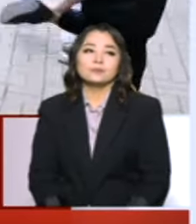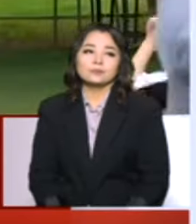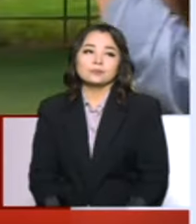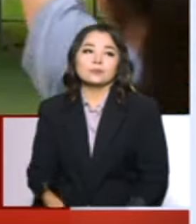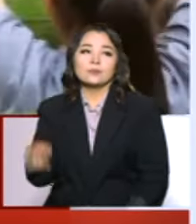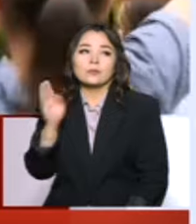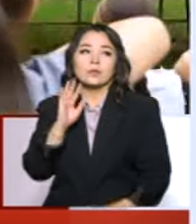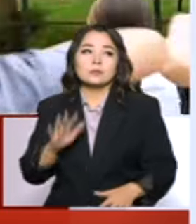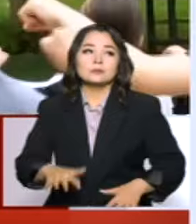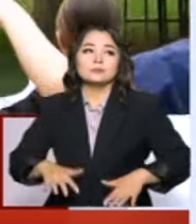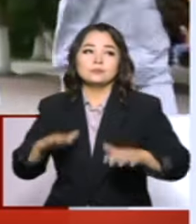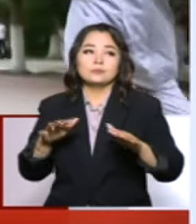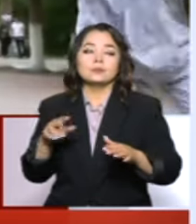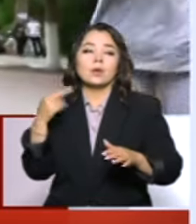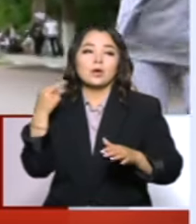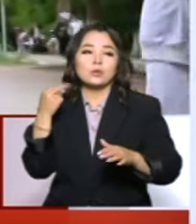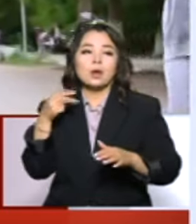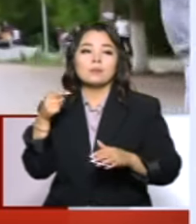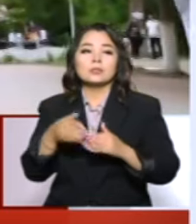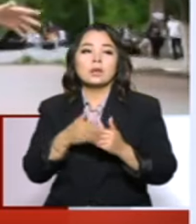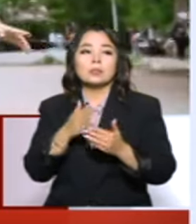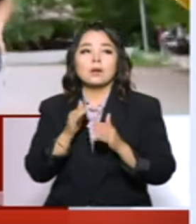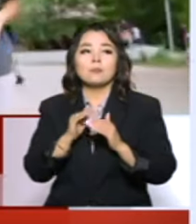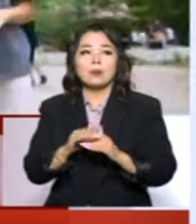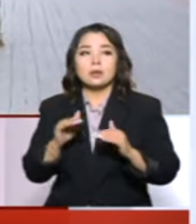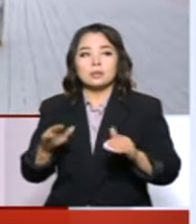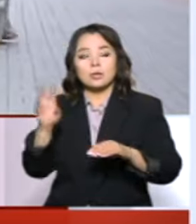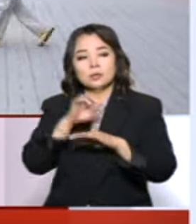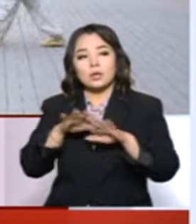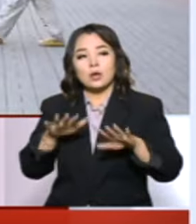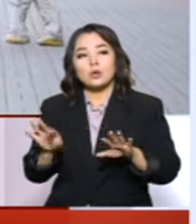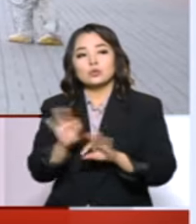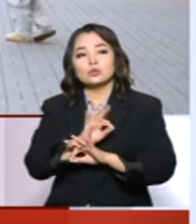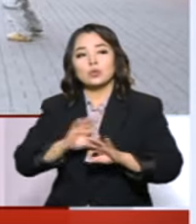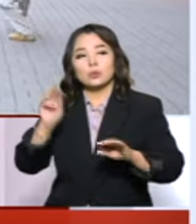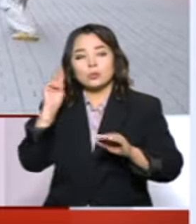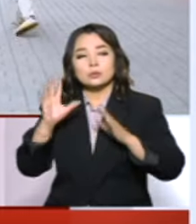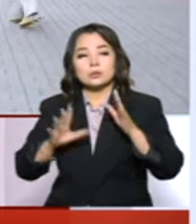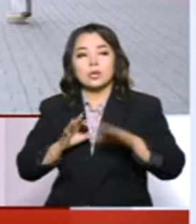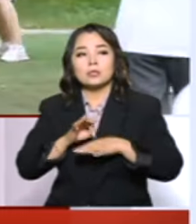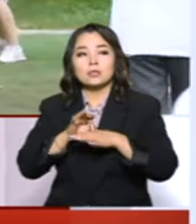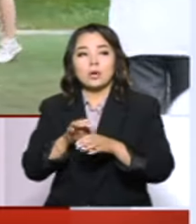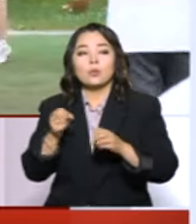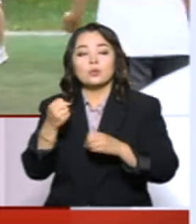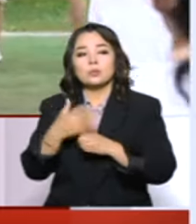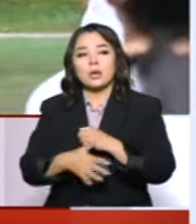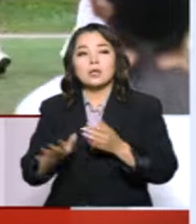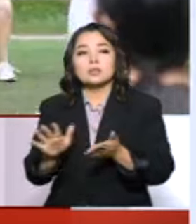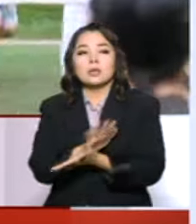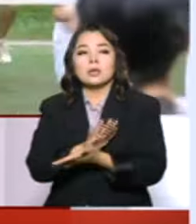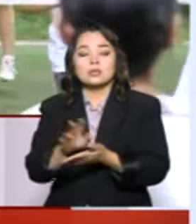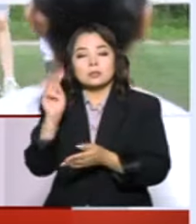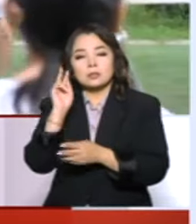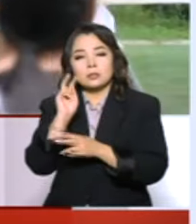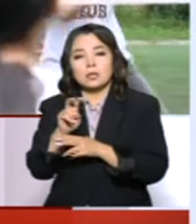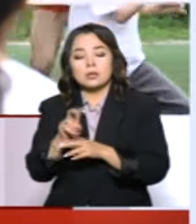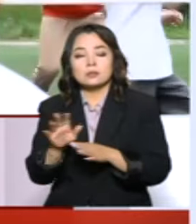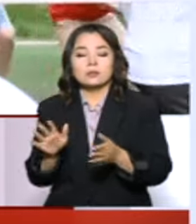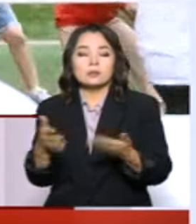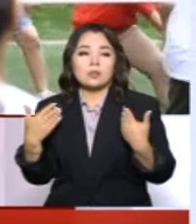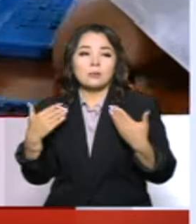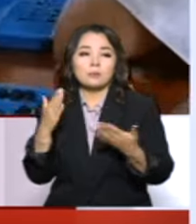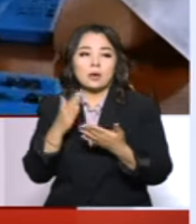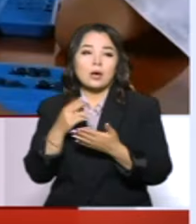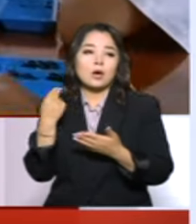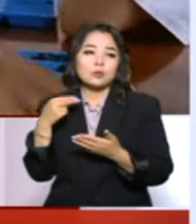Су тасқыннан зардап шеккен ақтөбелік мыңнан аса бала еліміздегі үздік оқу сауықтыру орталықтарында тегін демалып жатыр. Өңірде